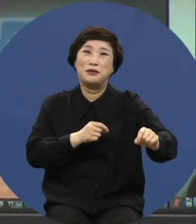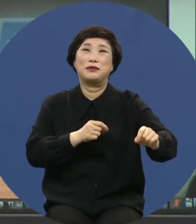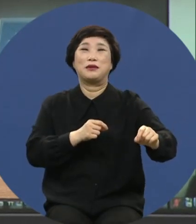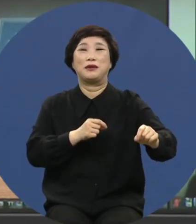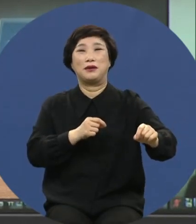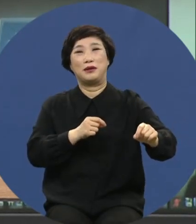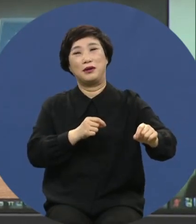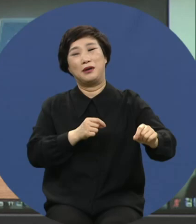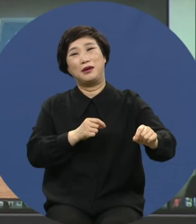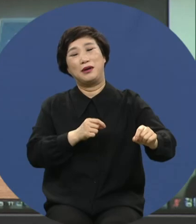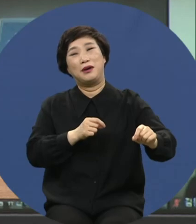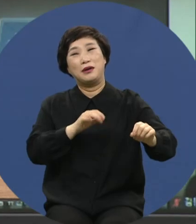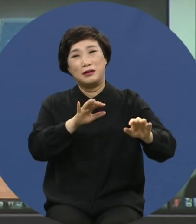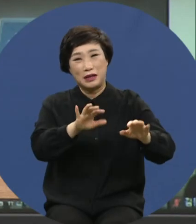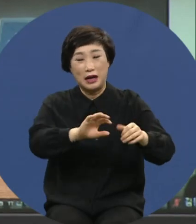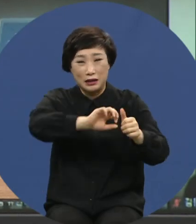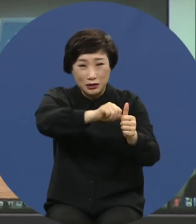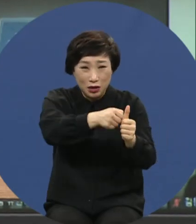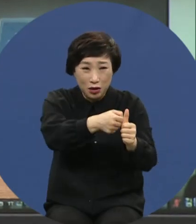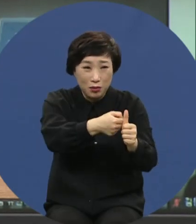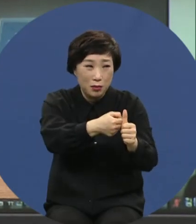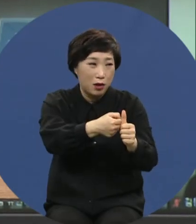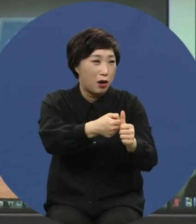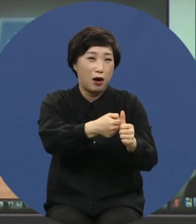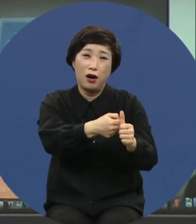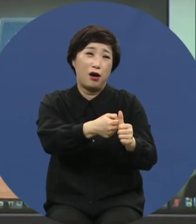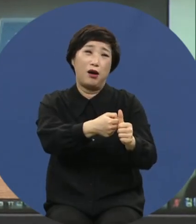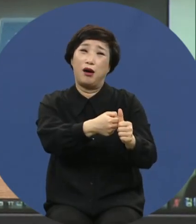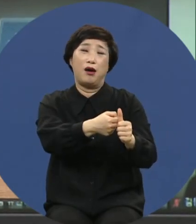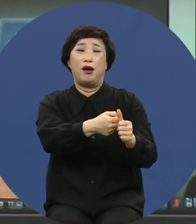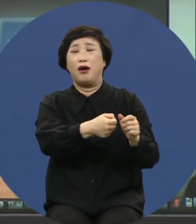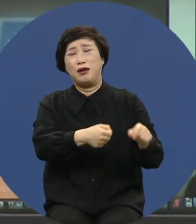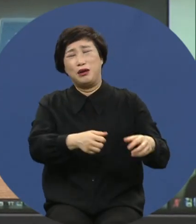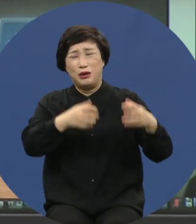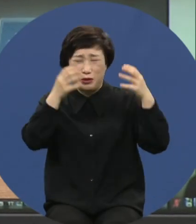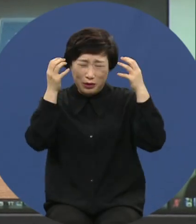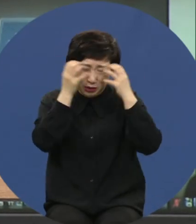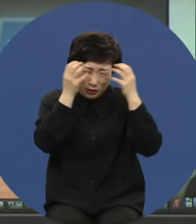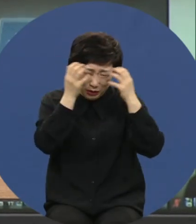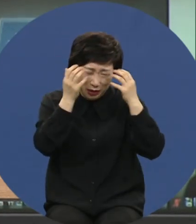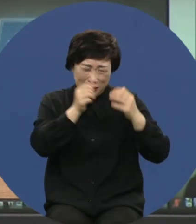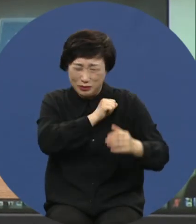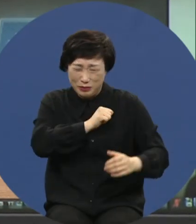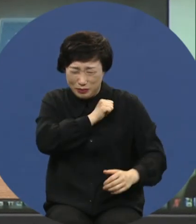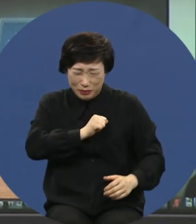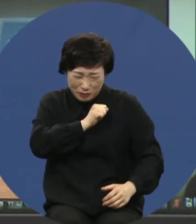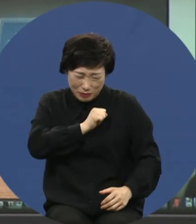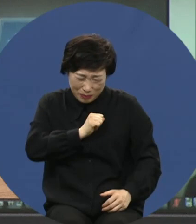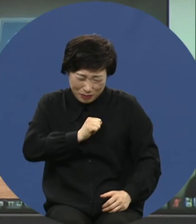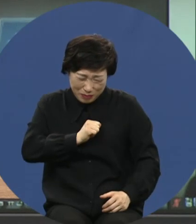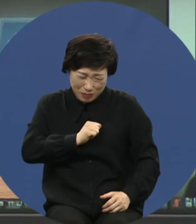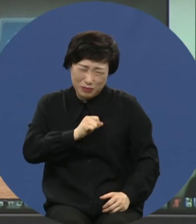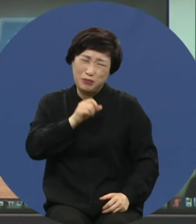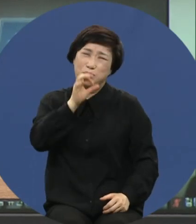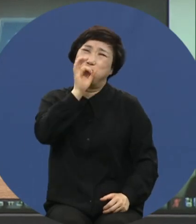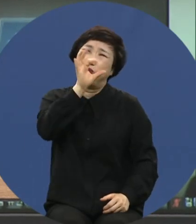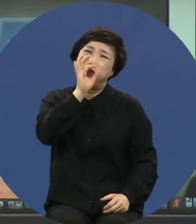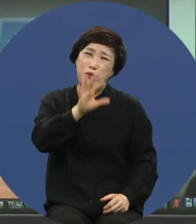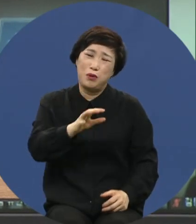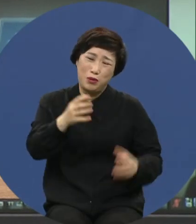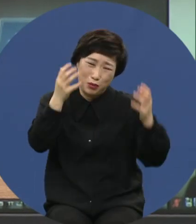세토록 받을 형벌은 고통을 견딜 수 없는